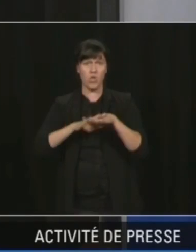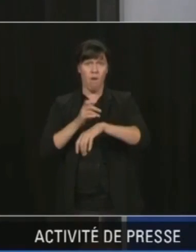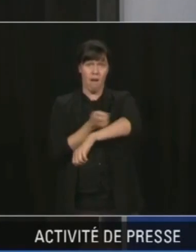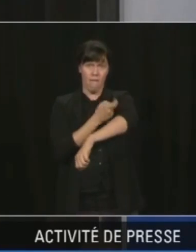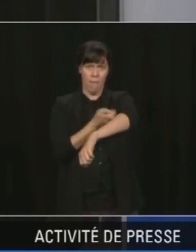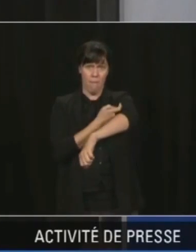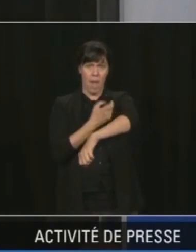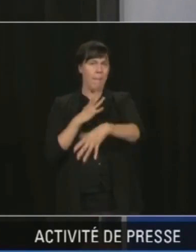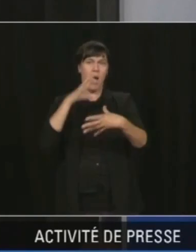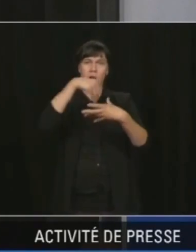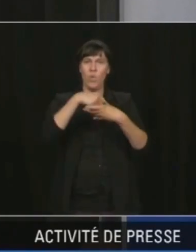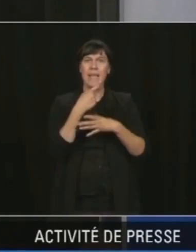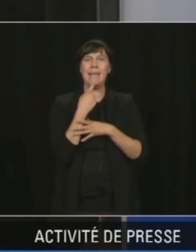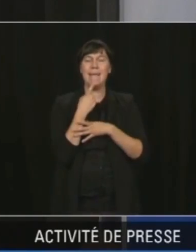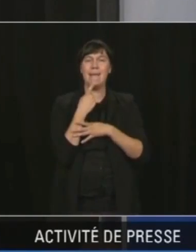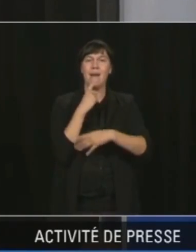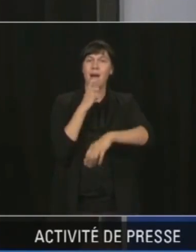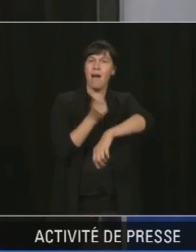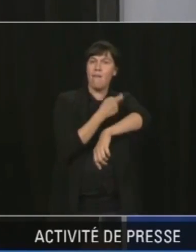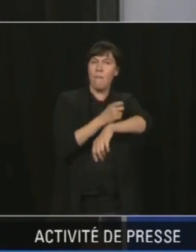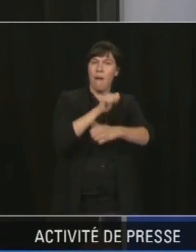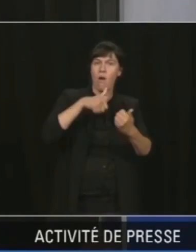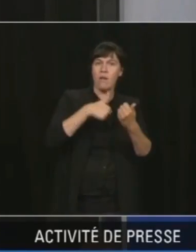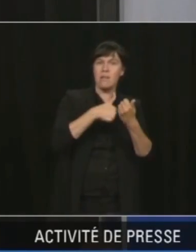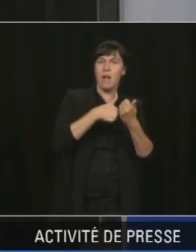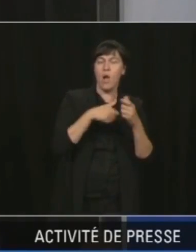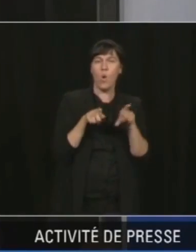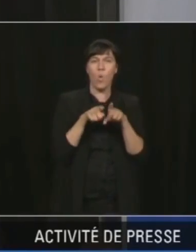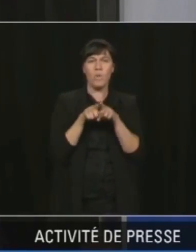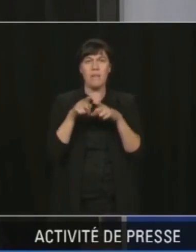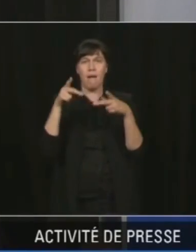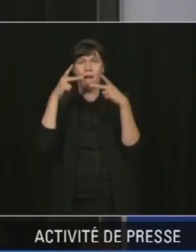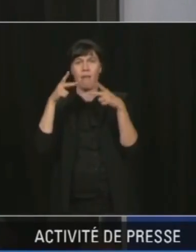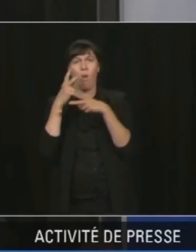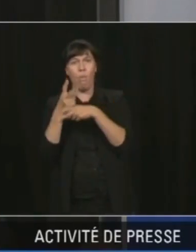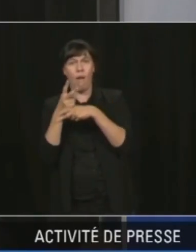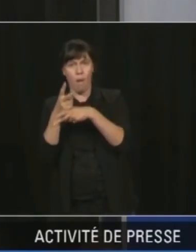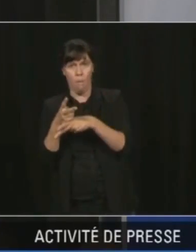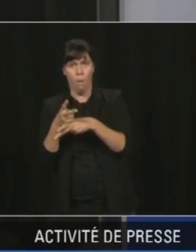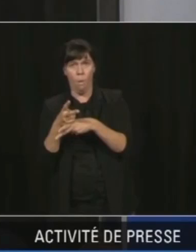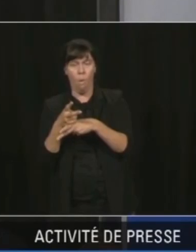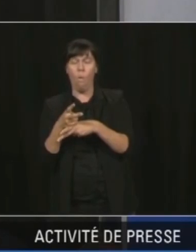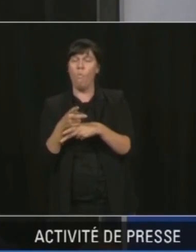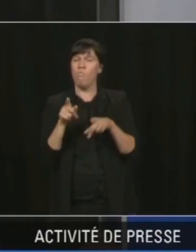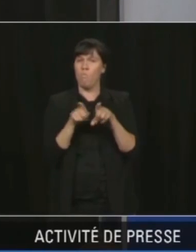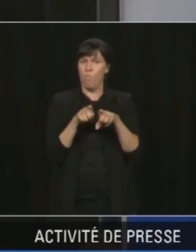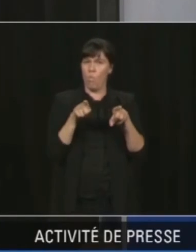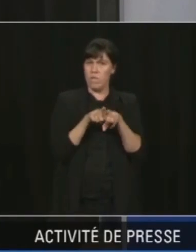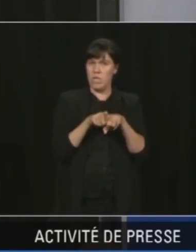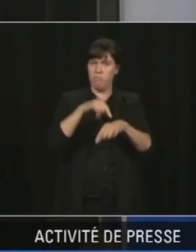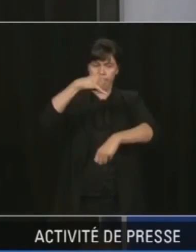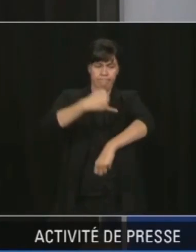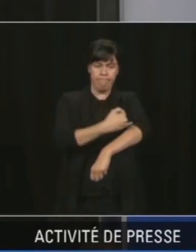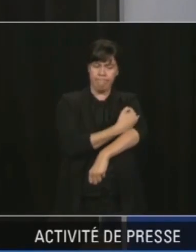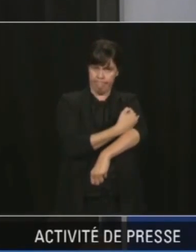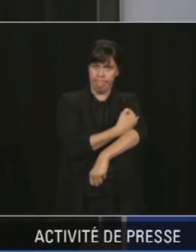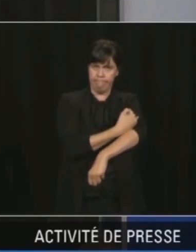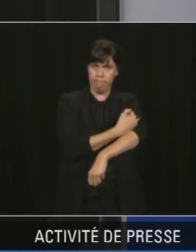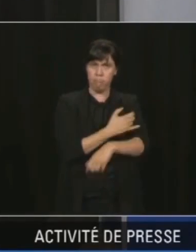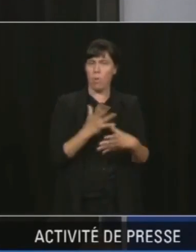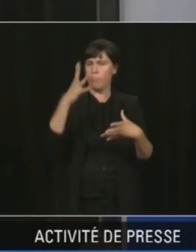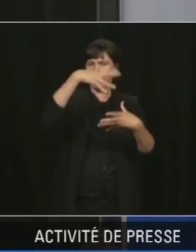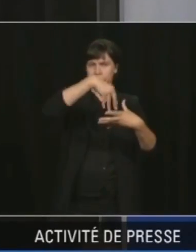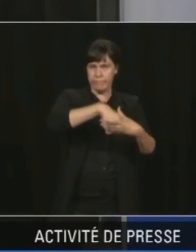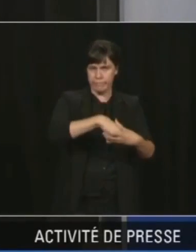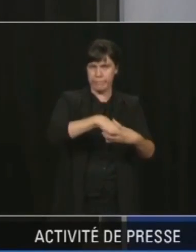auxiliaires, ça inclut les inhalothérapeutes, puis ça inclut les perfusionnistes. Donc, le premier